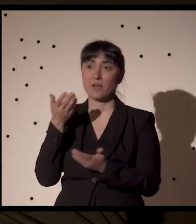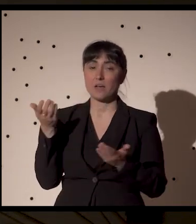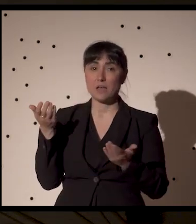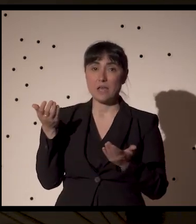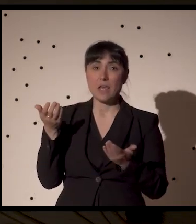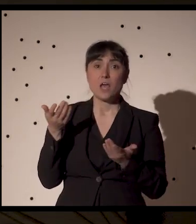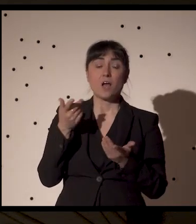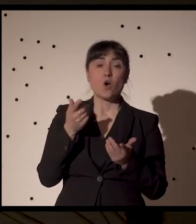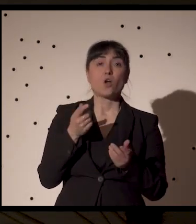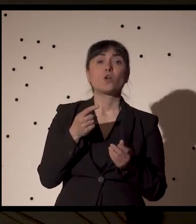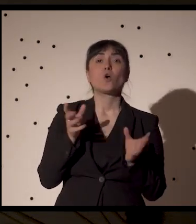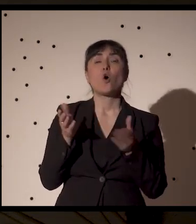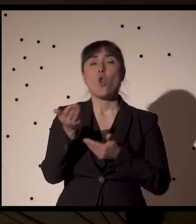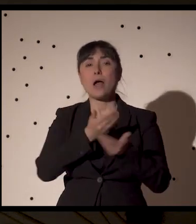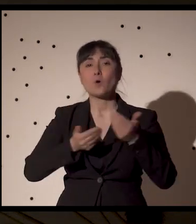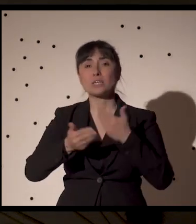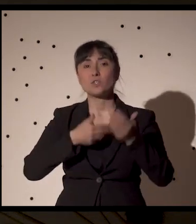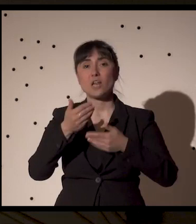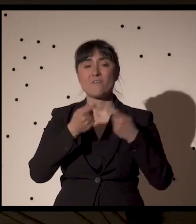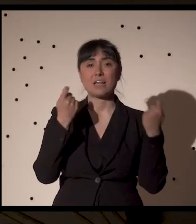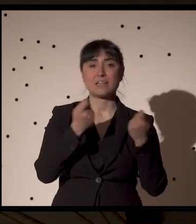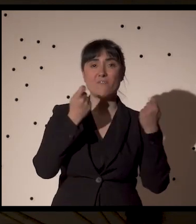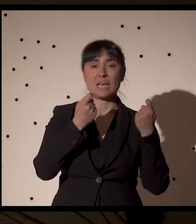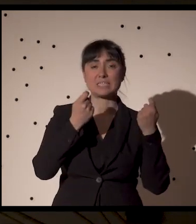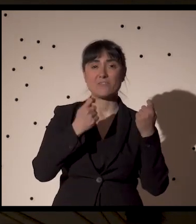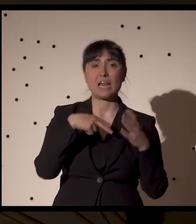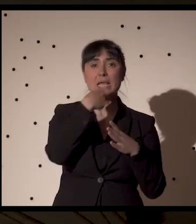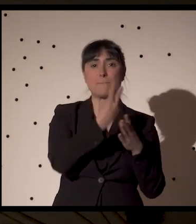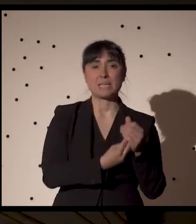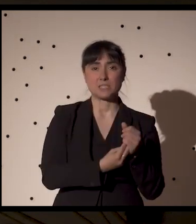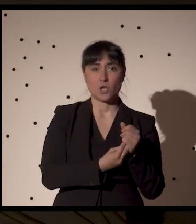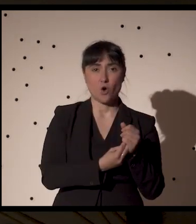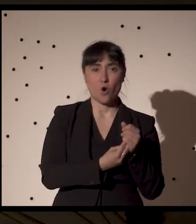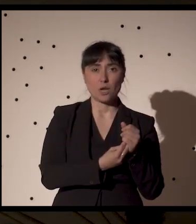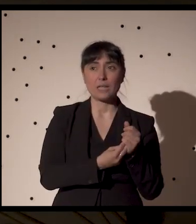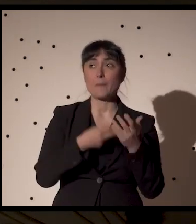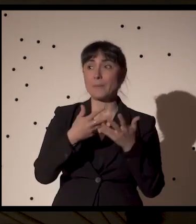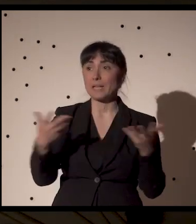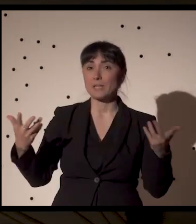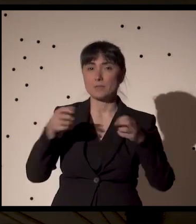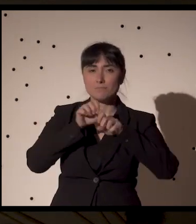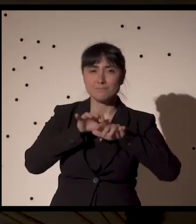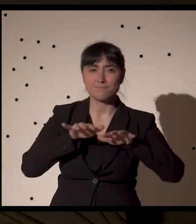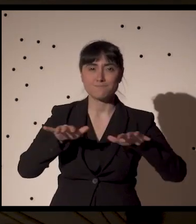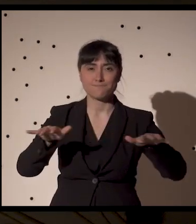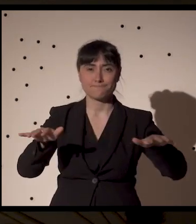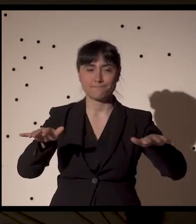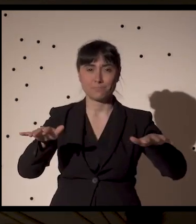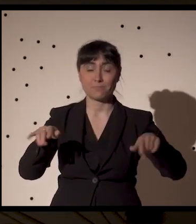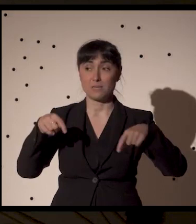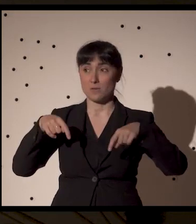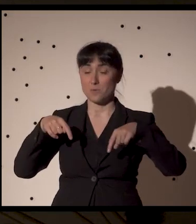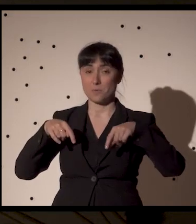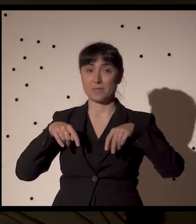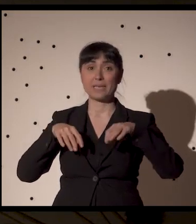con immersioni quindi questo festival di creazione partecipata diffusa nel territorio che poi trova nel nelle sedi del Piccolo